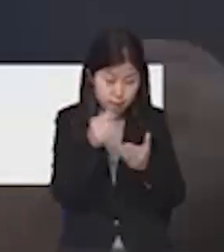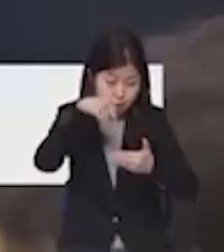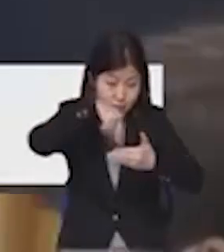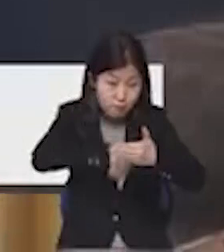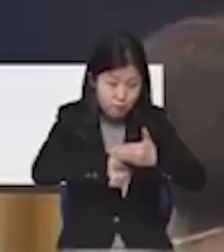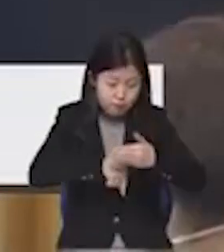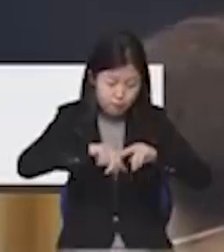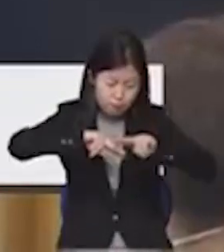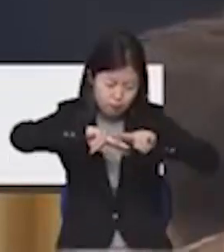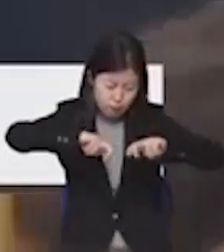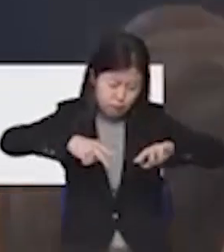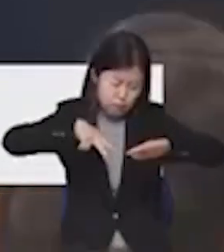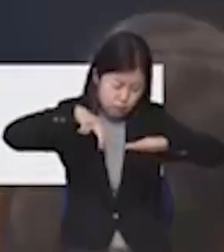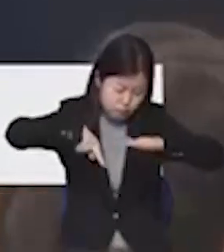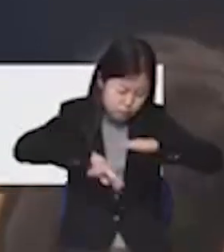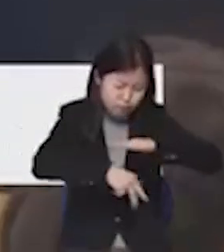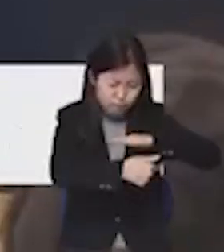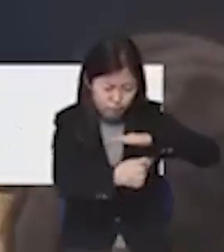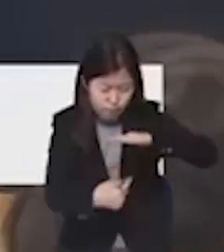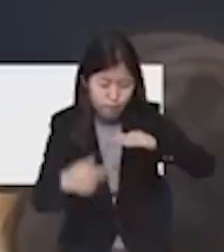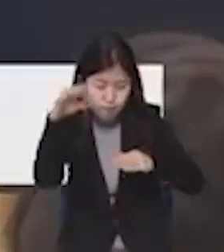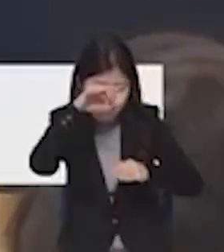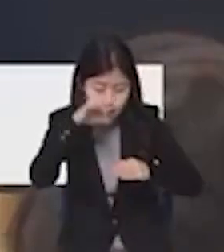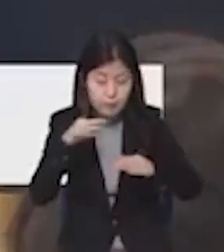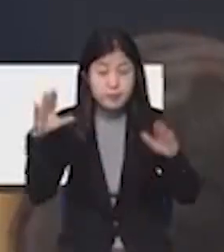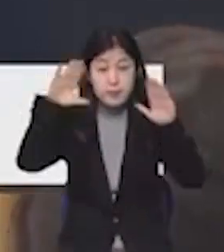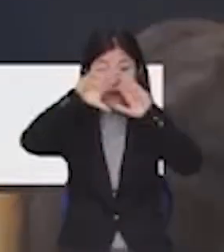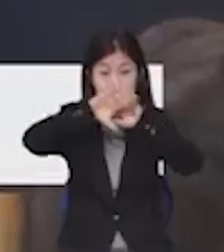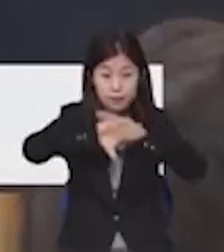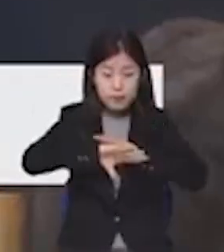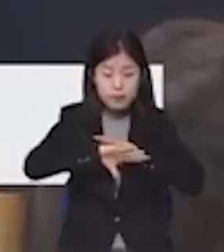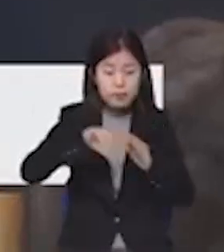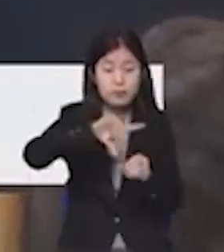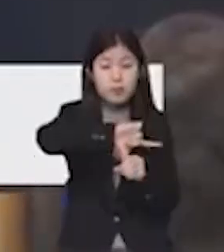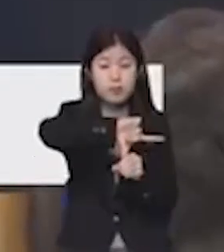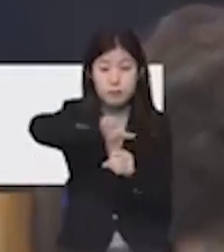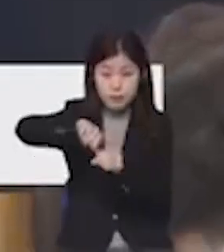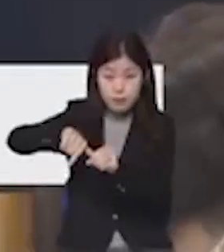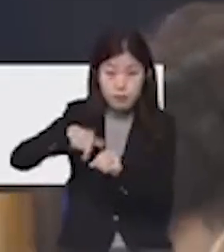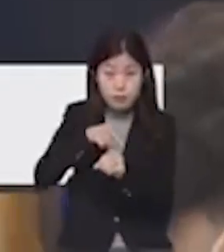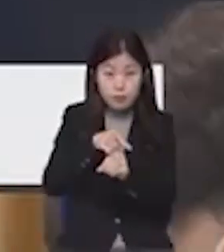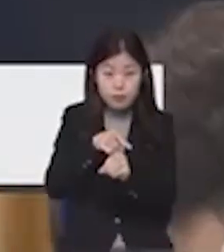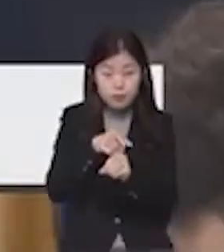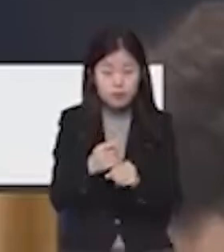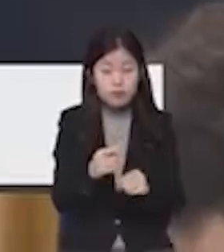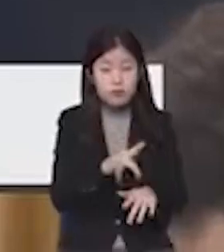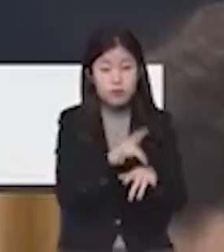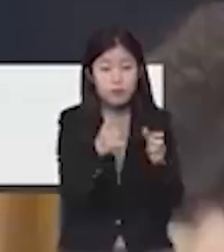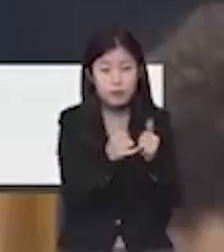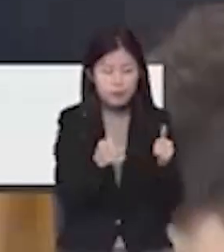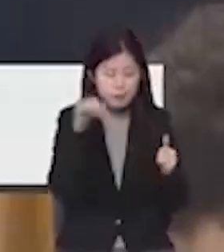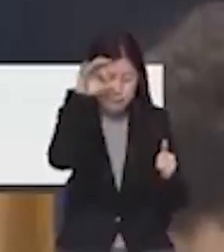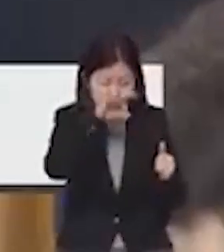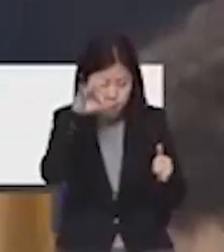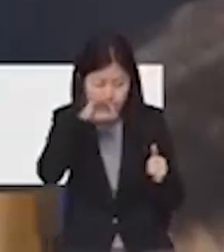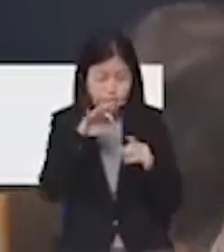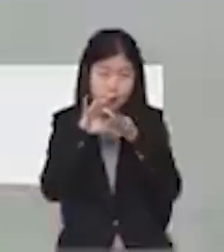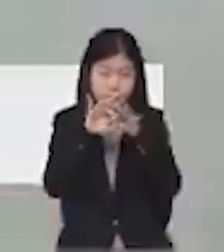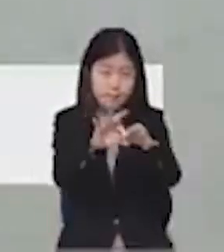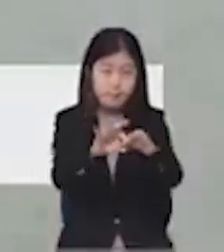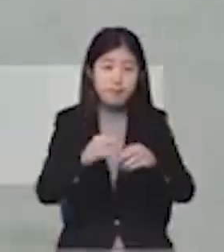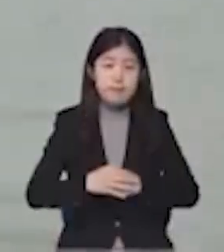수중수색을 병행하였으며 야간에도 사고해역을 중심으로 실종자 구조활동을